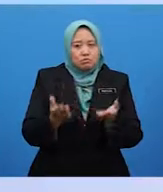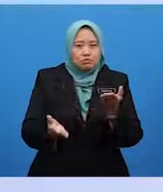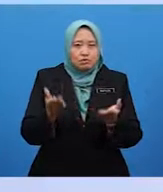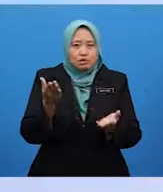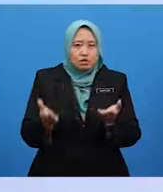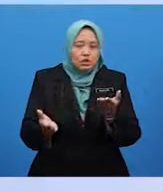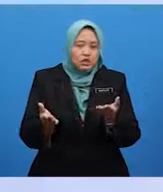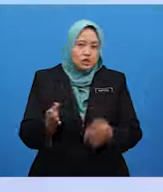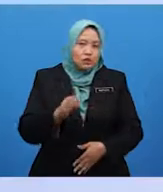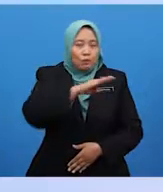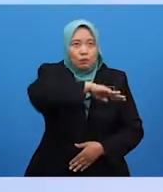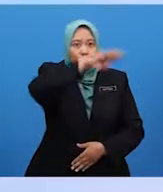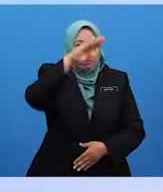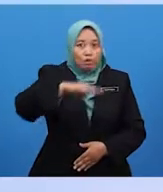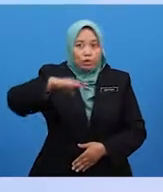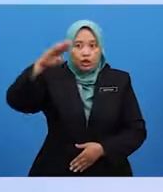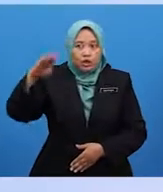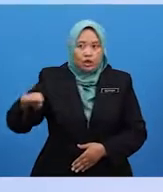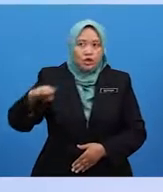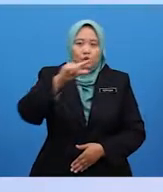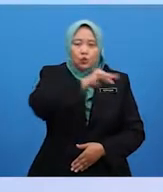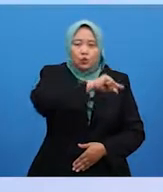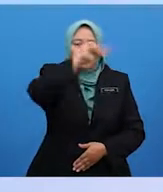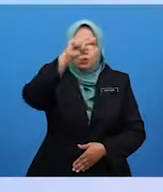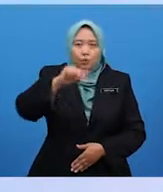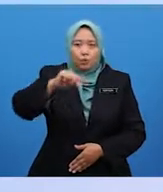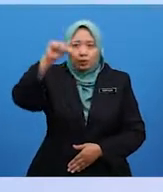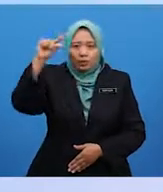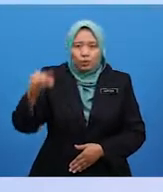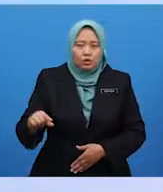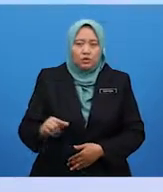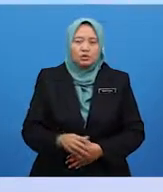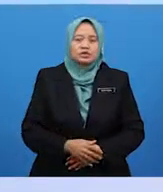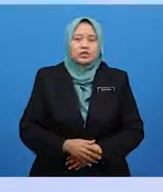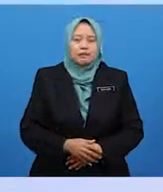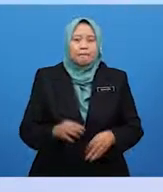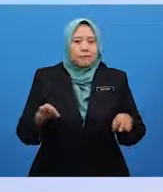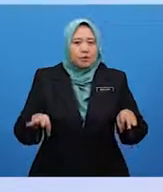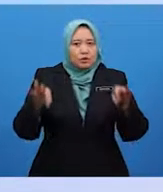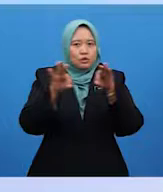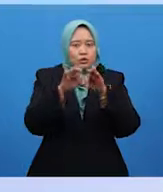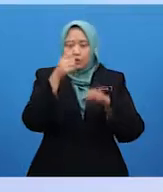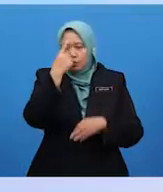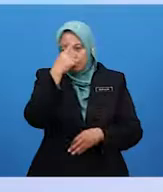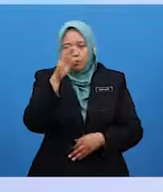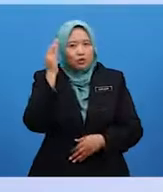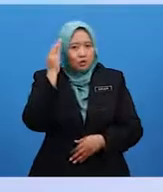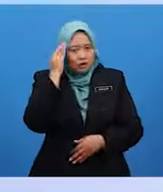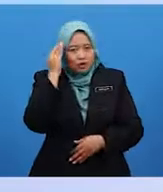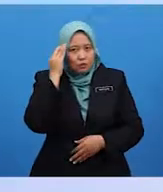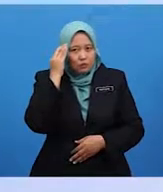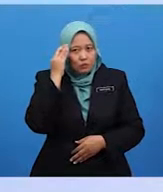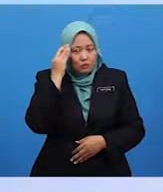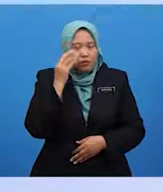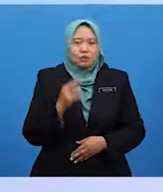bukau, lembah, tasik dan sungai. Ia penting untuk mewujudkan sistem pengaliran yang baik agar landscape